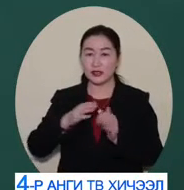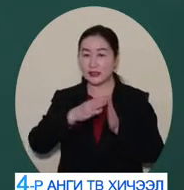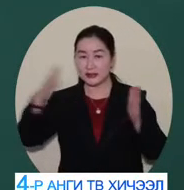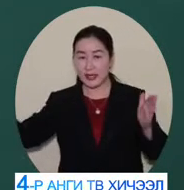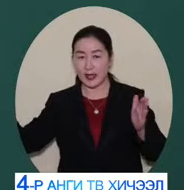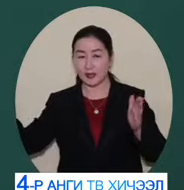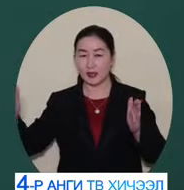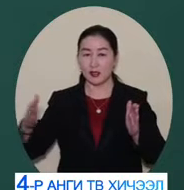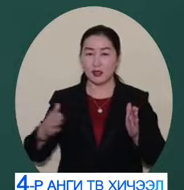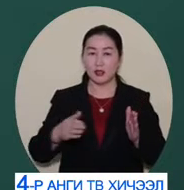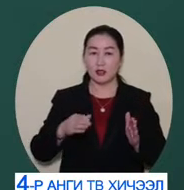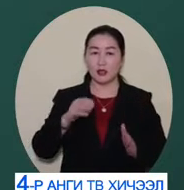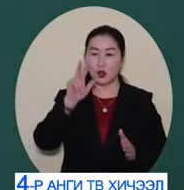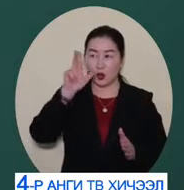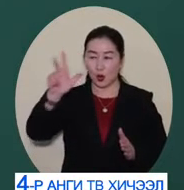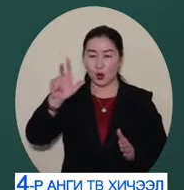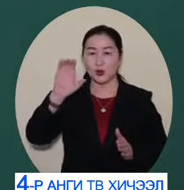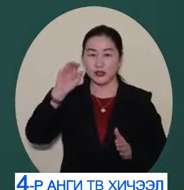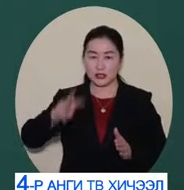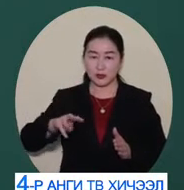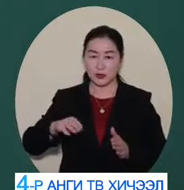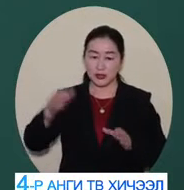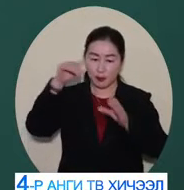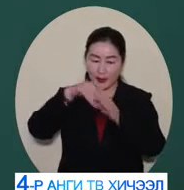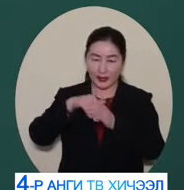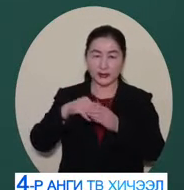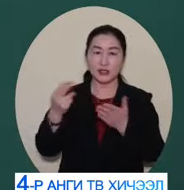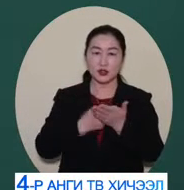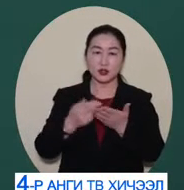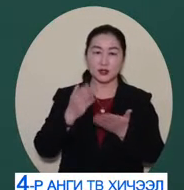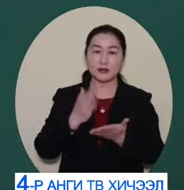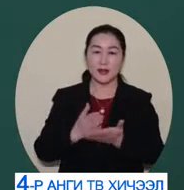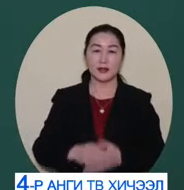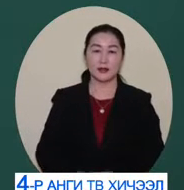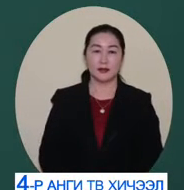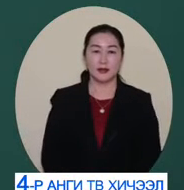1, 2, 3, 4, 5 см багтаа зурж.